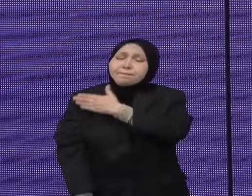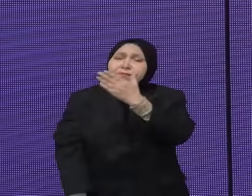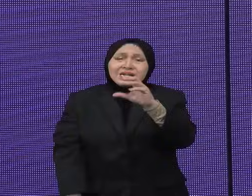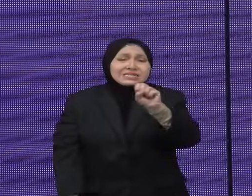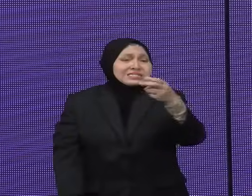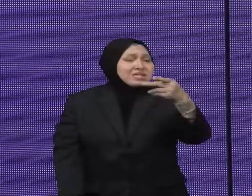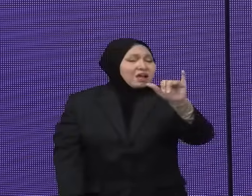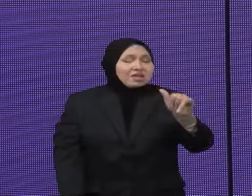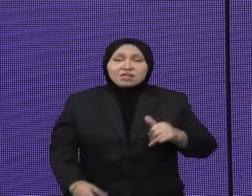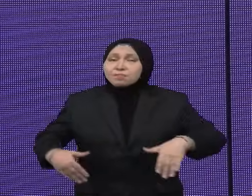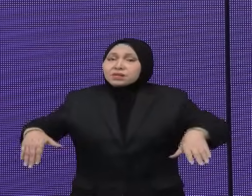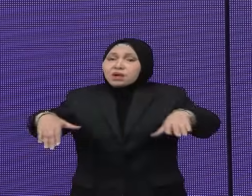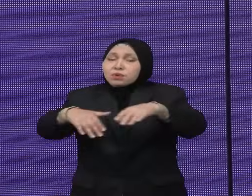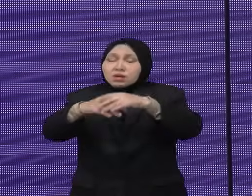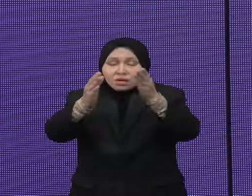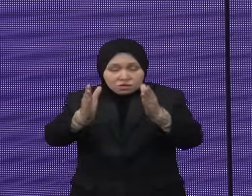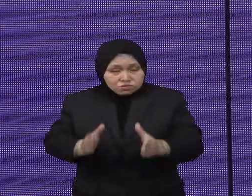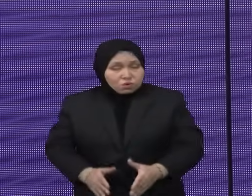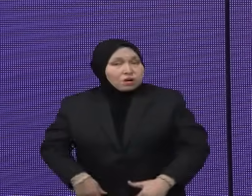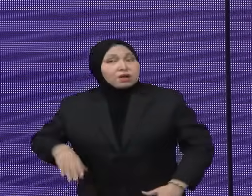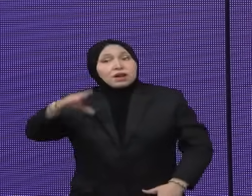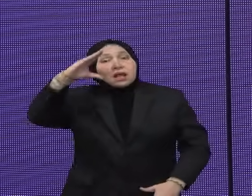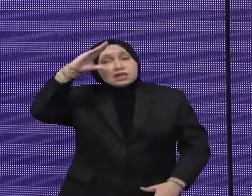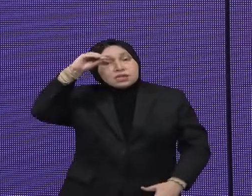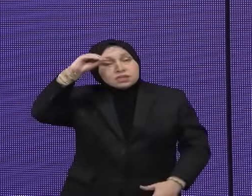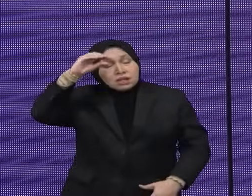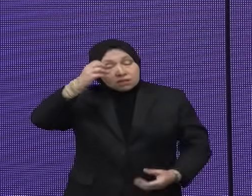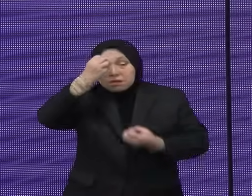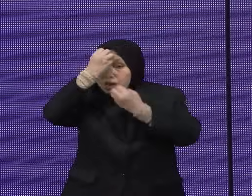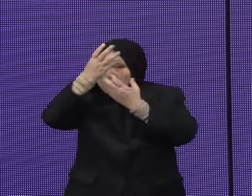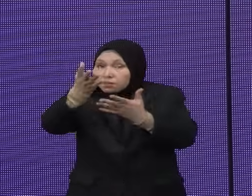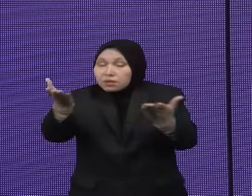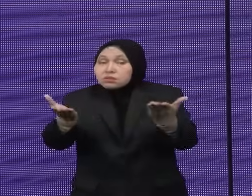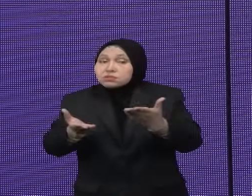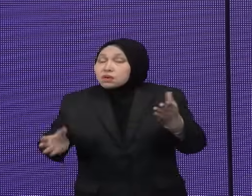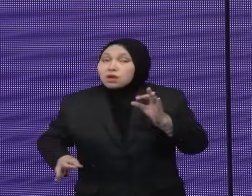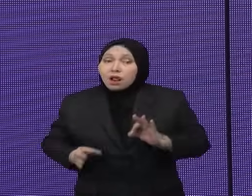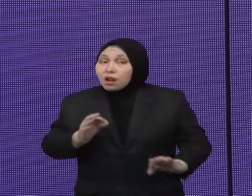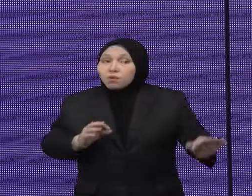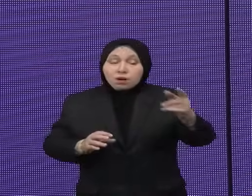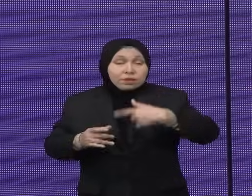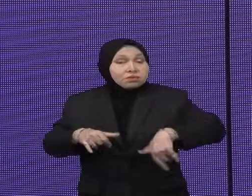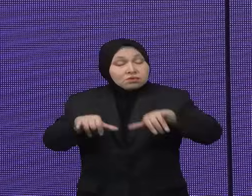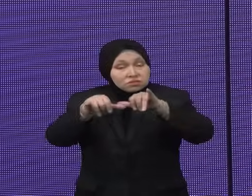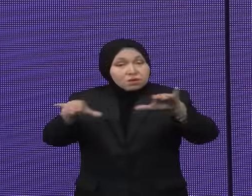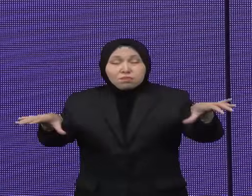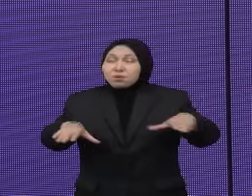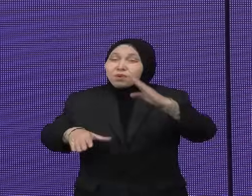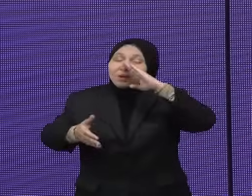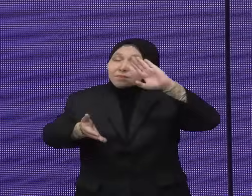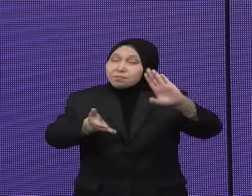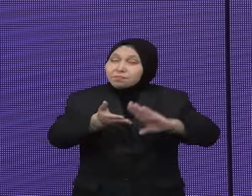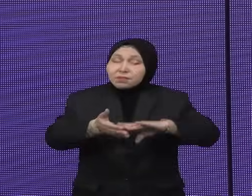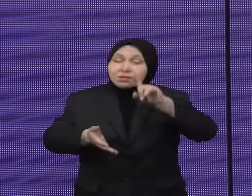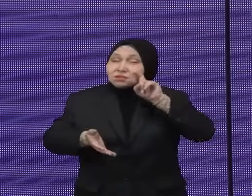yang berkahwin dengan seorang lelaki. Dan dimaklumkan di sini, kalaulah mereka ini masih lagi berbuat fahisyah, maka